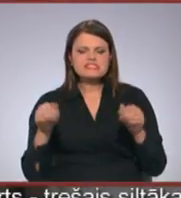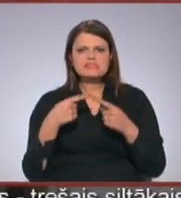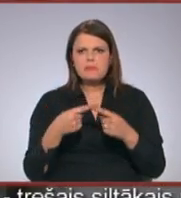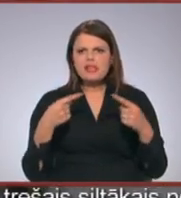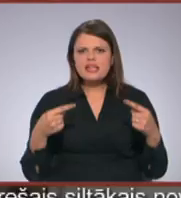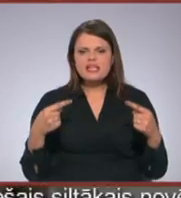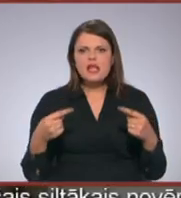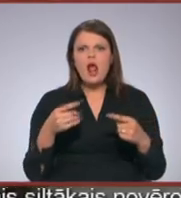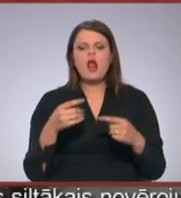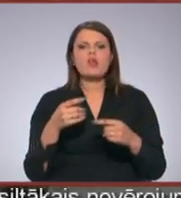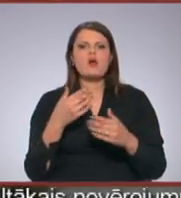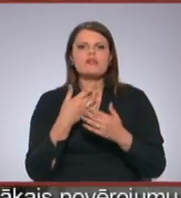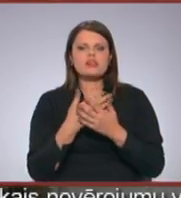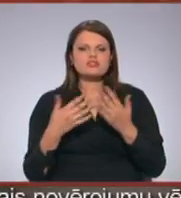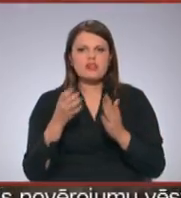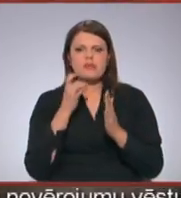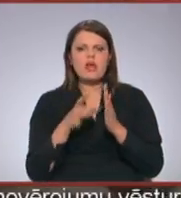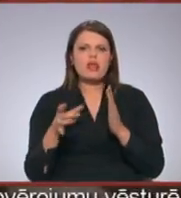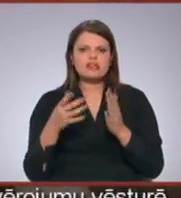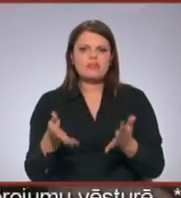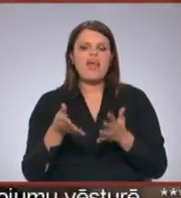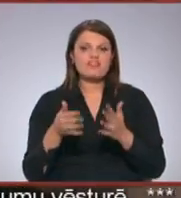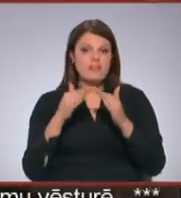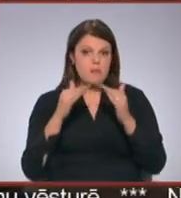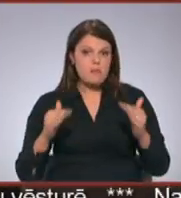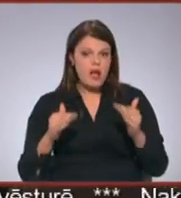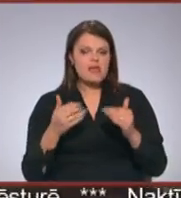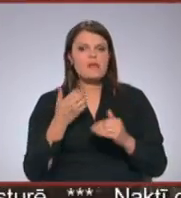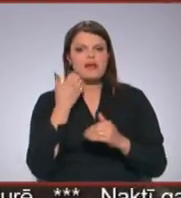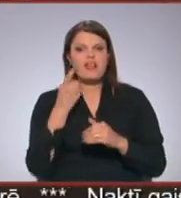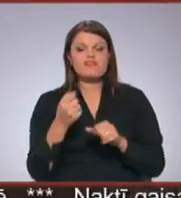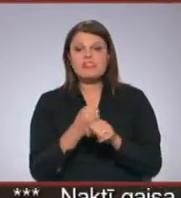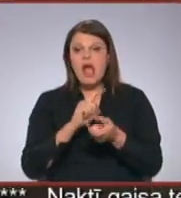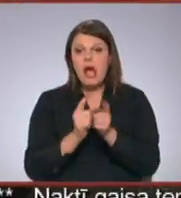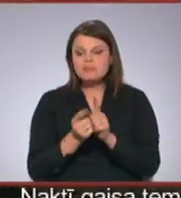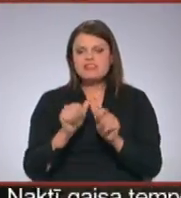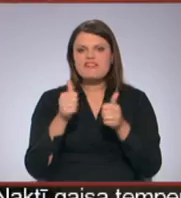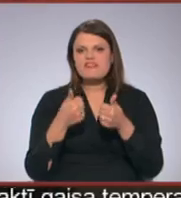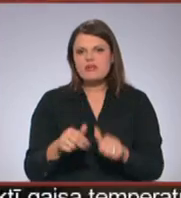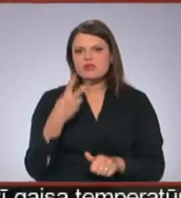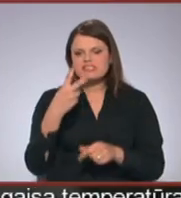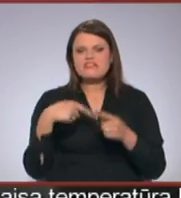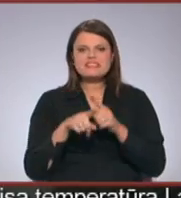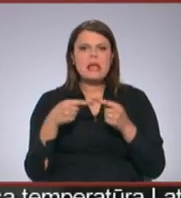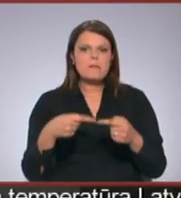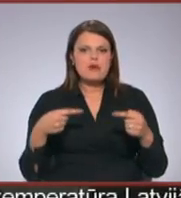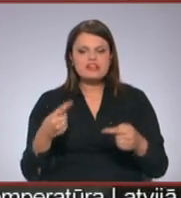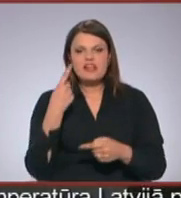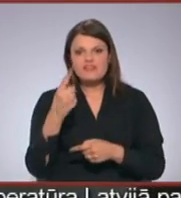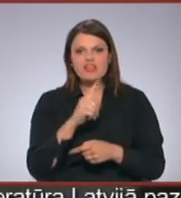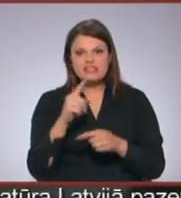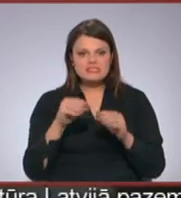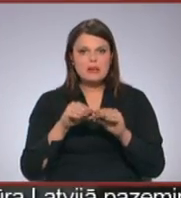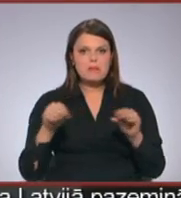pamatmateriālu energoefektīvajām mājām. Pirmapstrādes procesā, ka kaņepe tiek apstrādāta, veidojās 2 izēja materiāli. Viens ir kaņepes